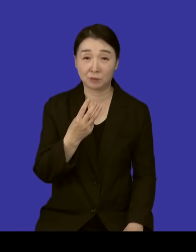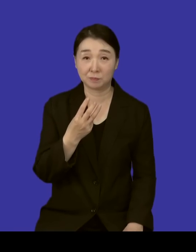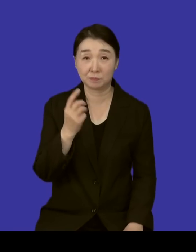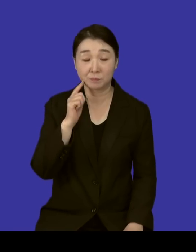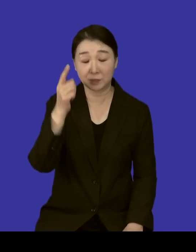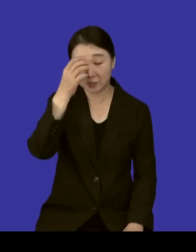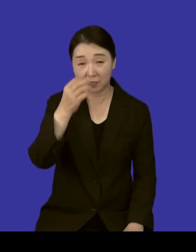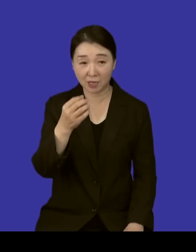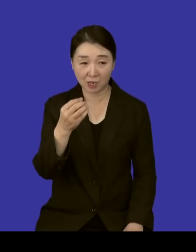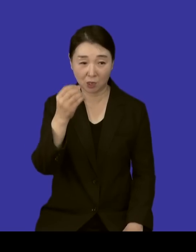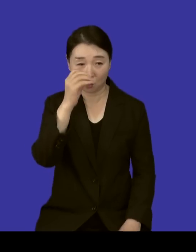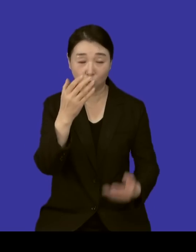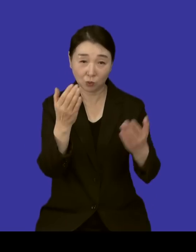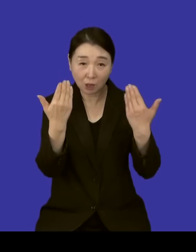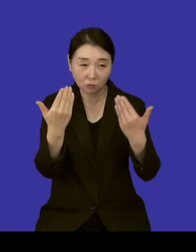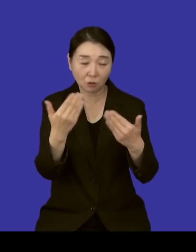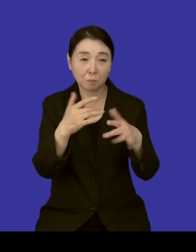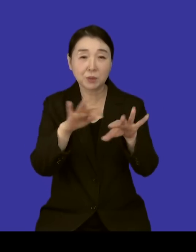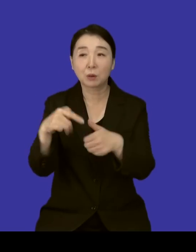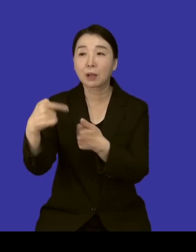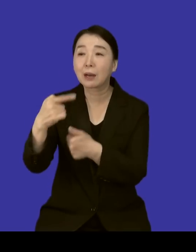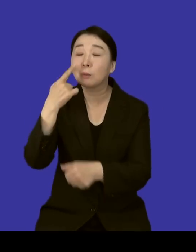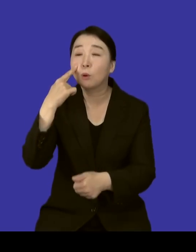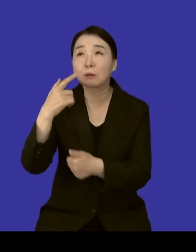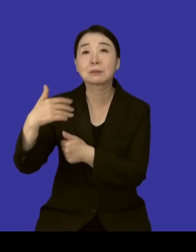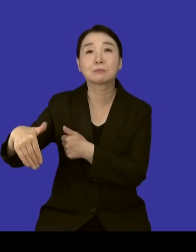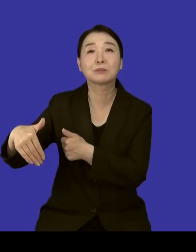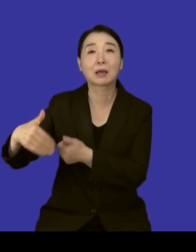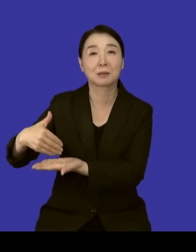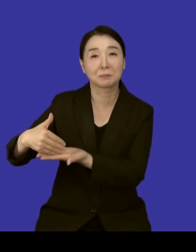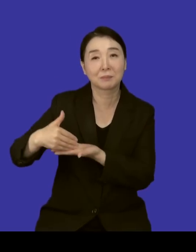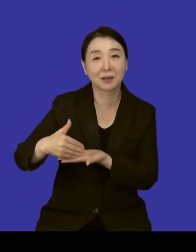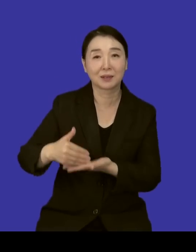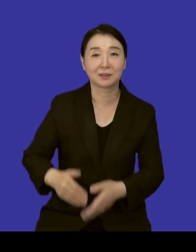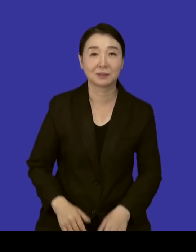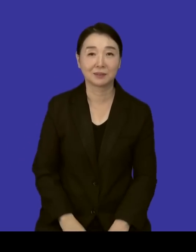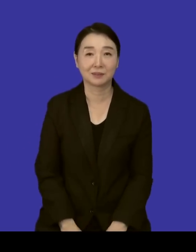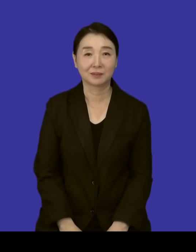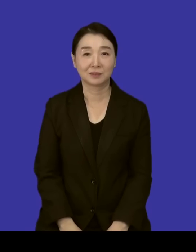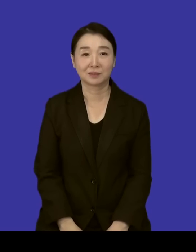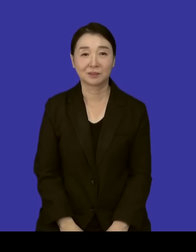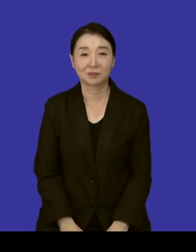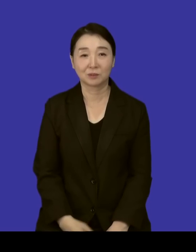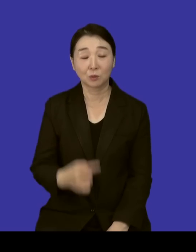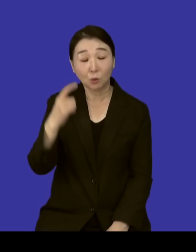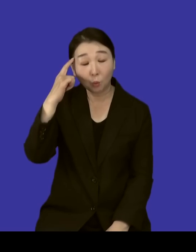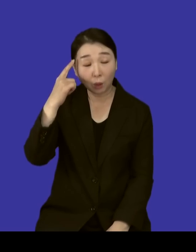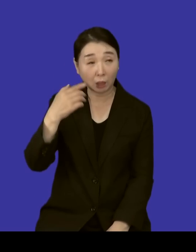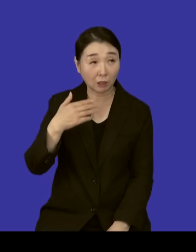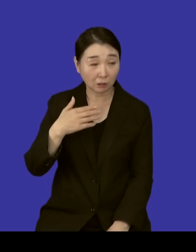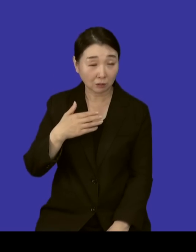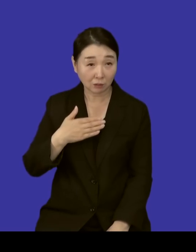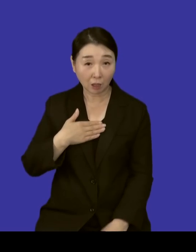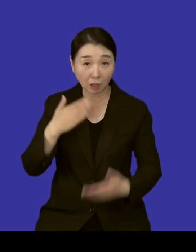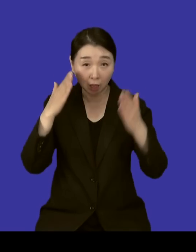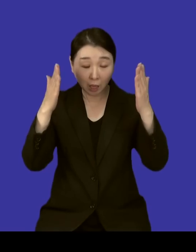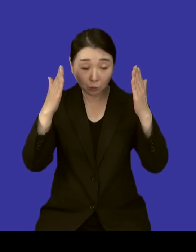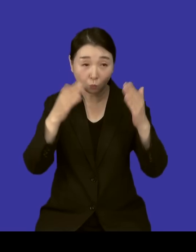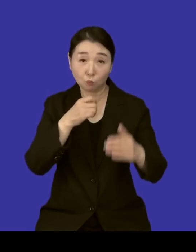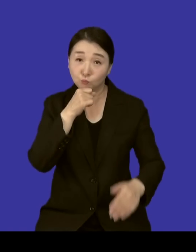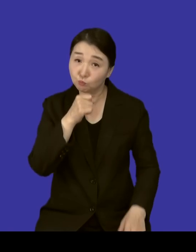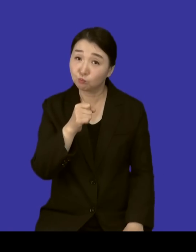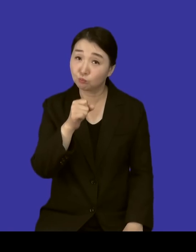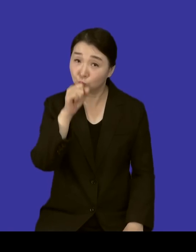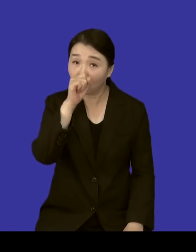피아노 이제 가르쳤어요? 가르치라고 아. 저한테 이제 제안도 오고 와. 그러는 왜냐하면은 제가 성적이 좋으니까.